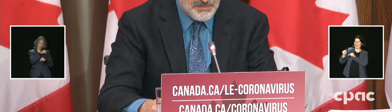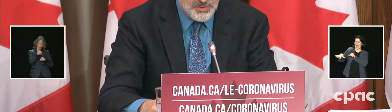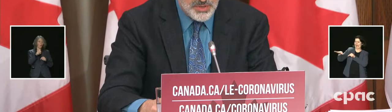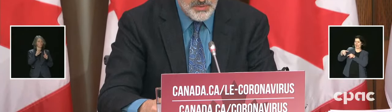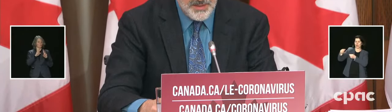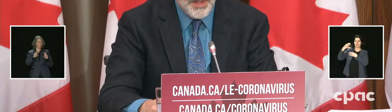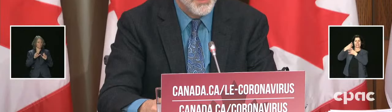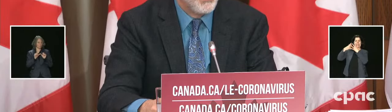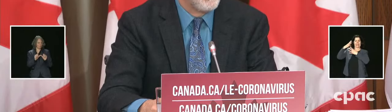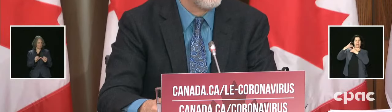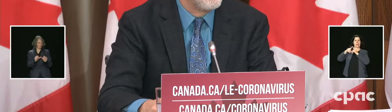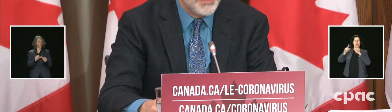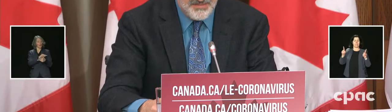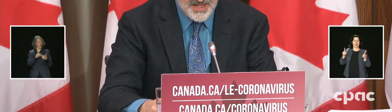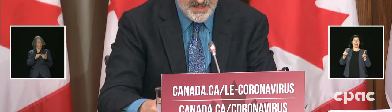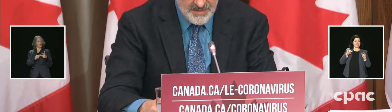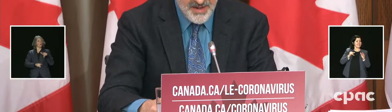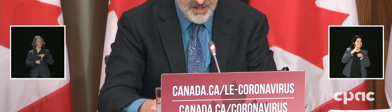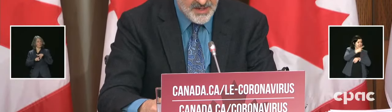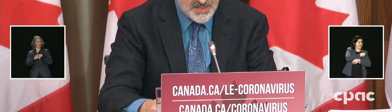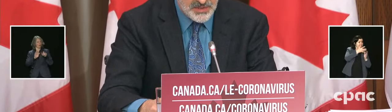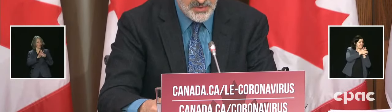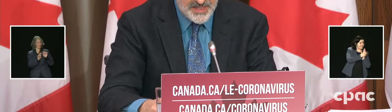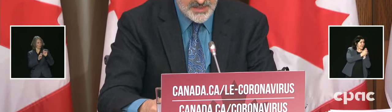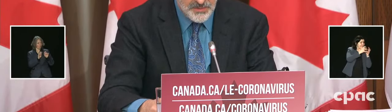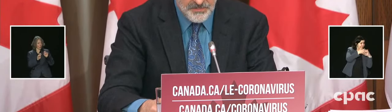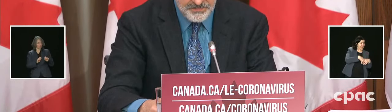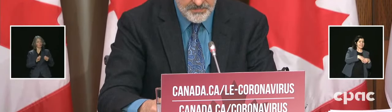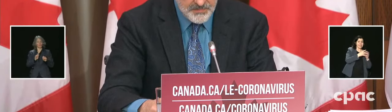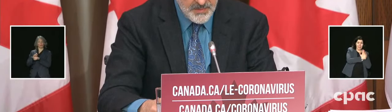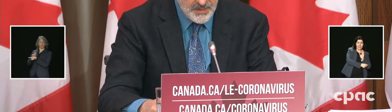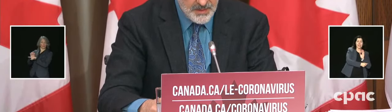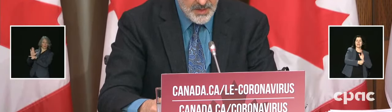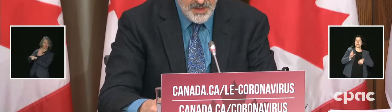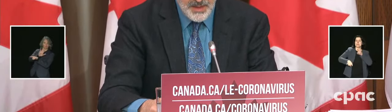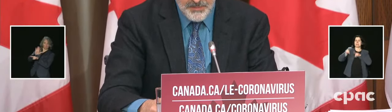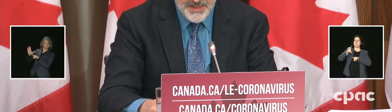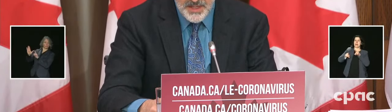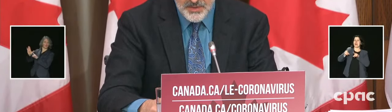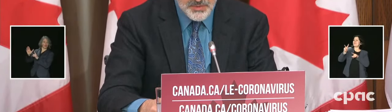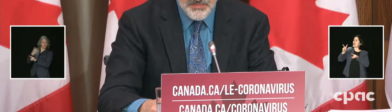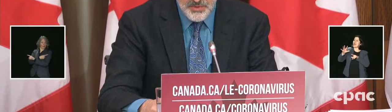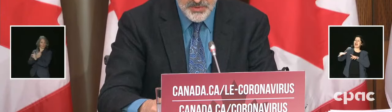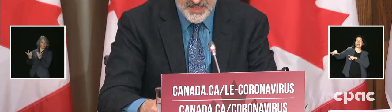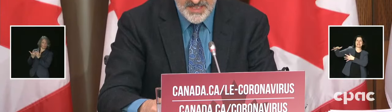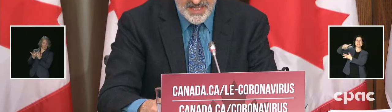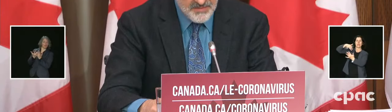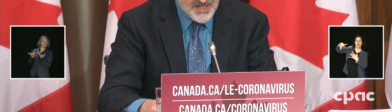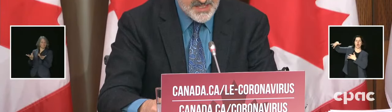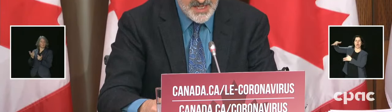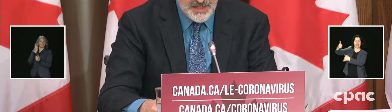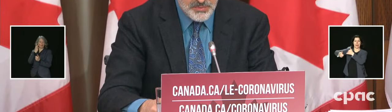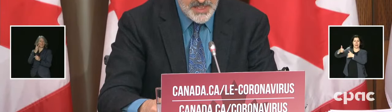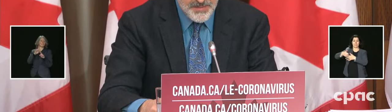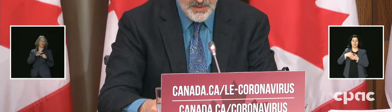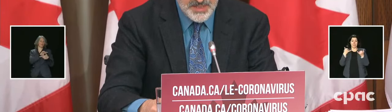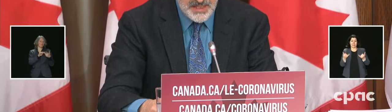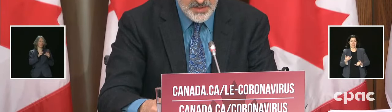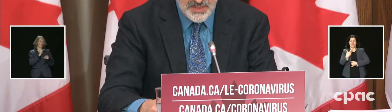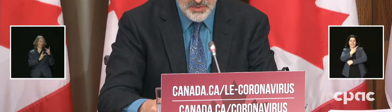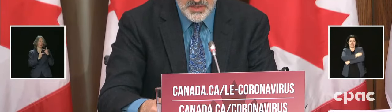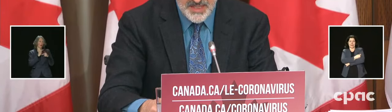cette diminution dépendra en fait des variants en circulation. Maintenant que nous avons autorisé 5 vaccins, il nous